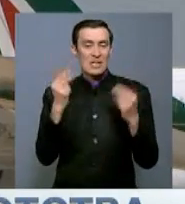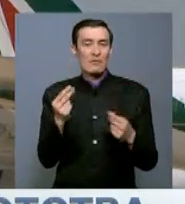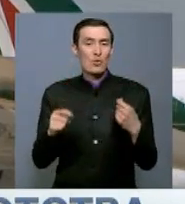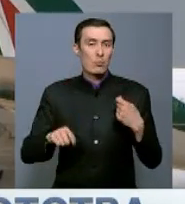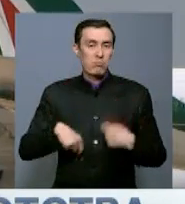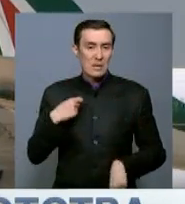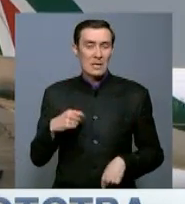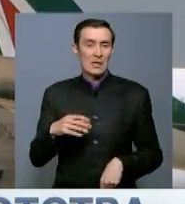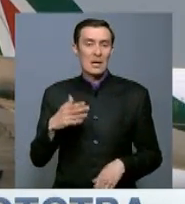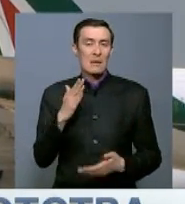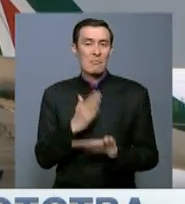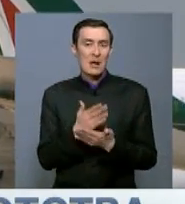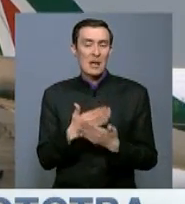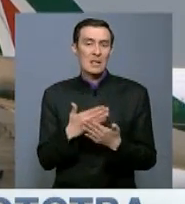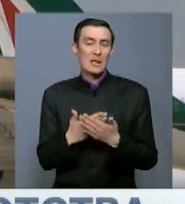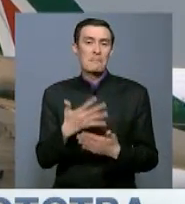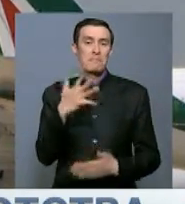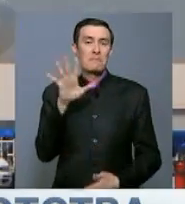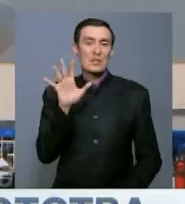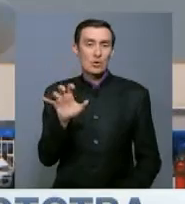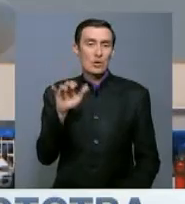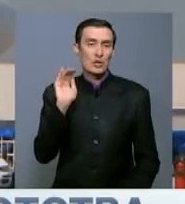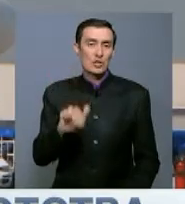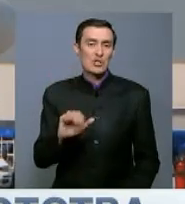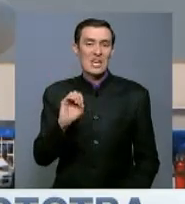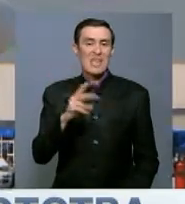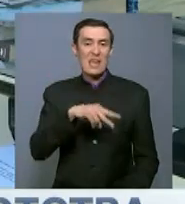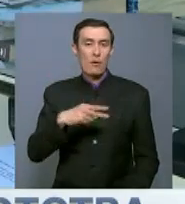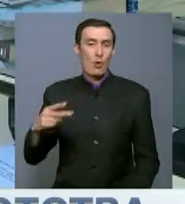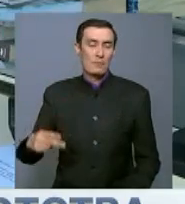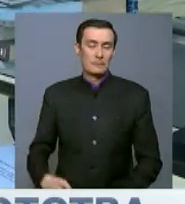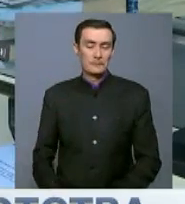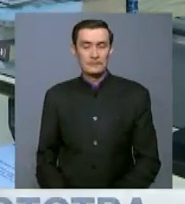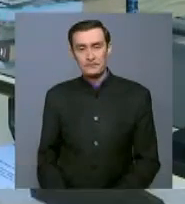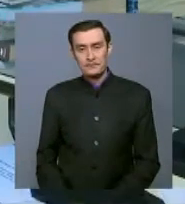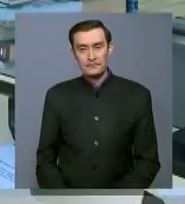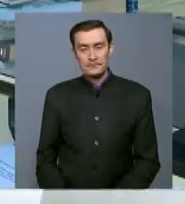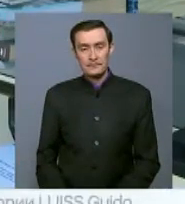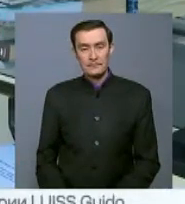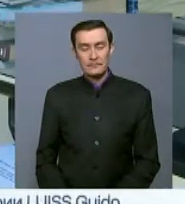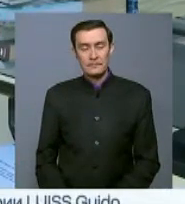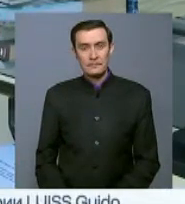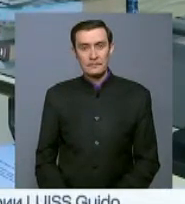убытки «Алиталии» достигают 500 тысяч евро.